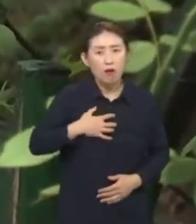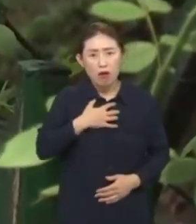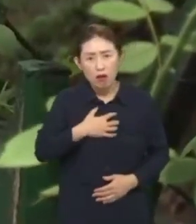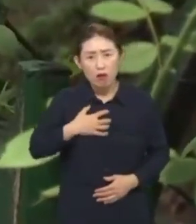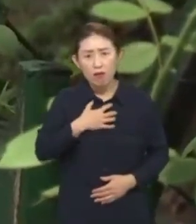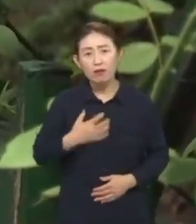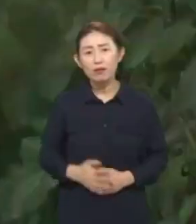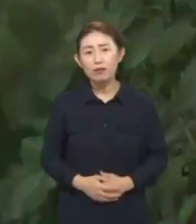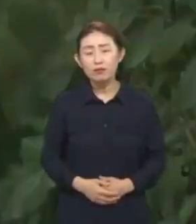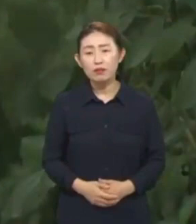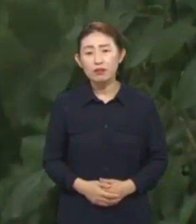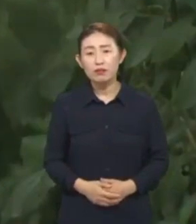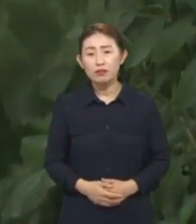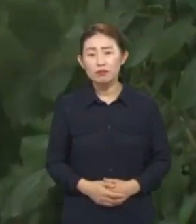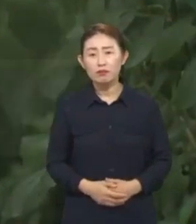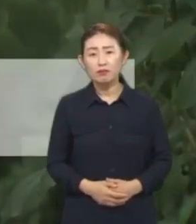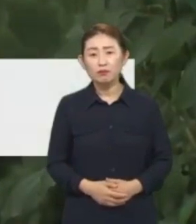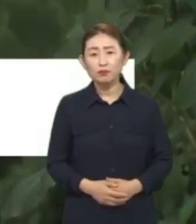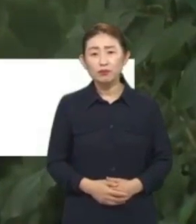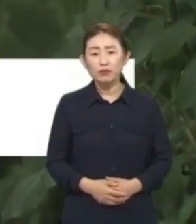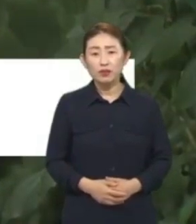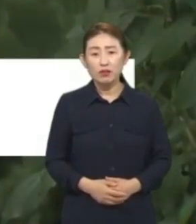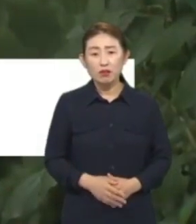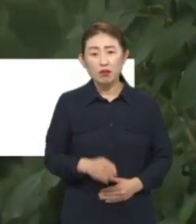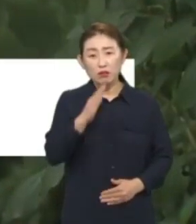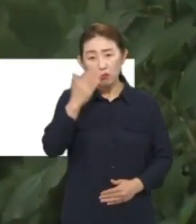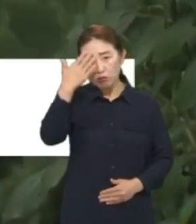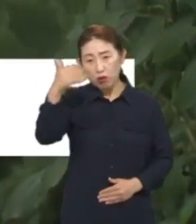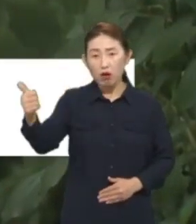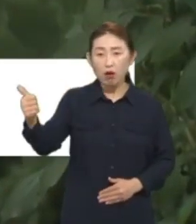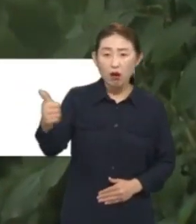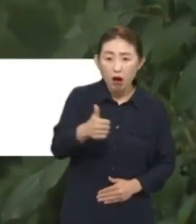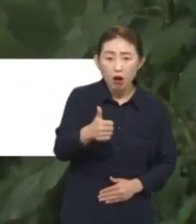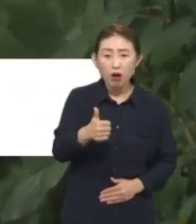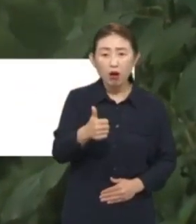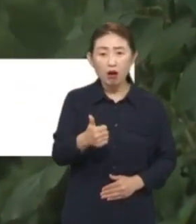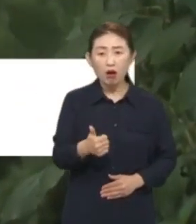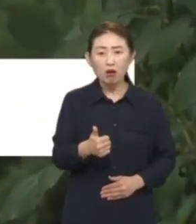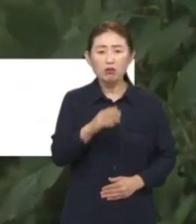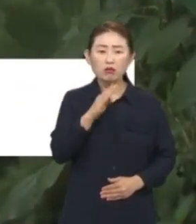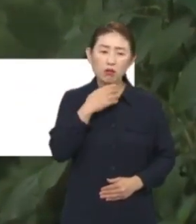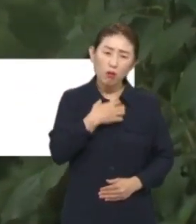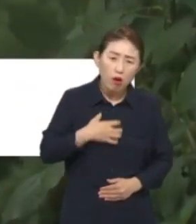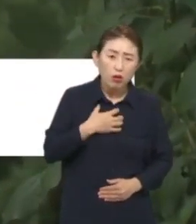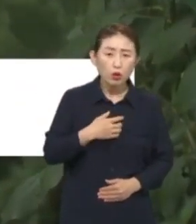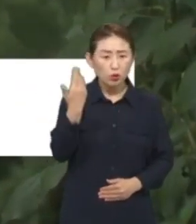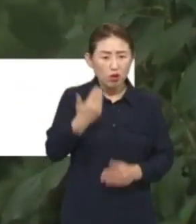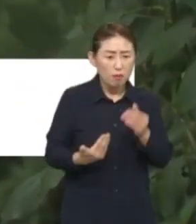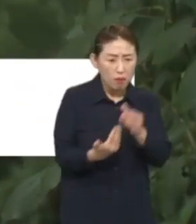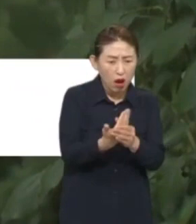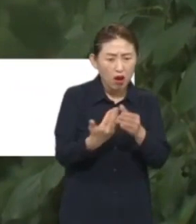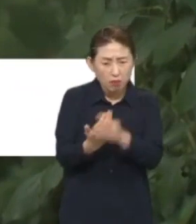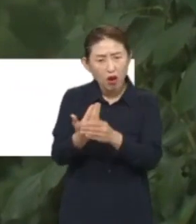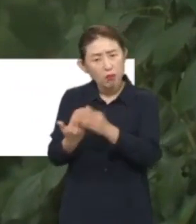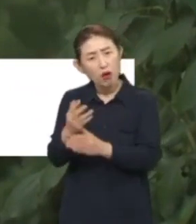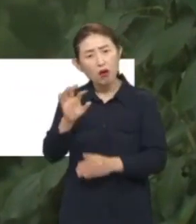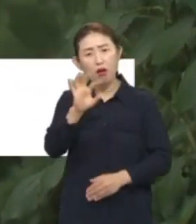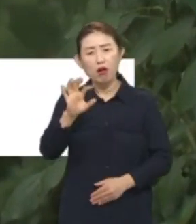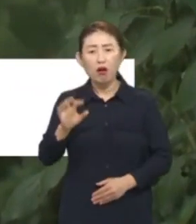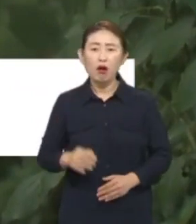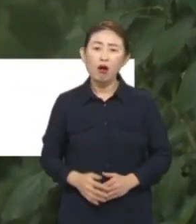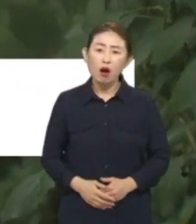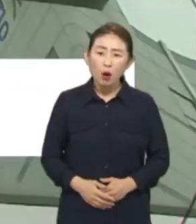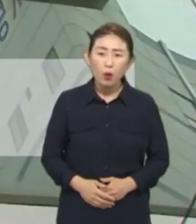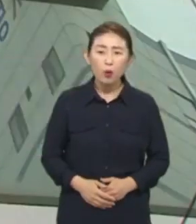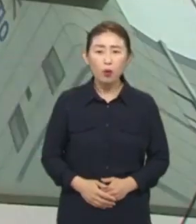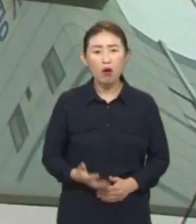못했습니다. 외부인이 들어가면 솔직히 걱정되잖아요. 지금 사건 사고가 많으니까 그런 문제점을 늘 이야기는